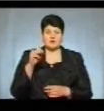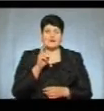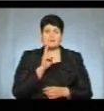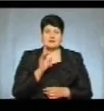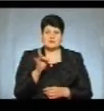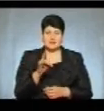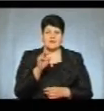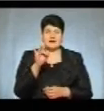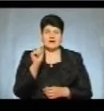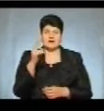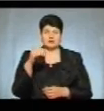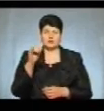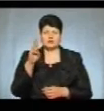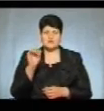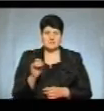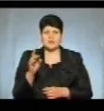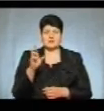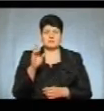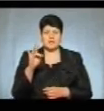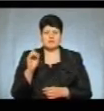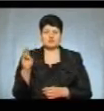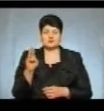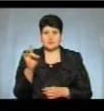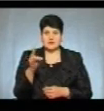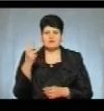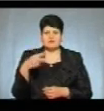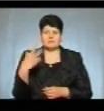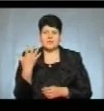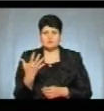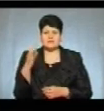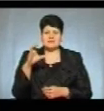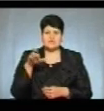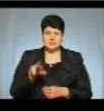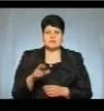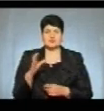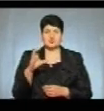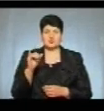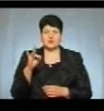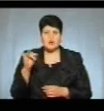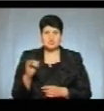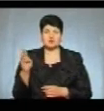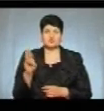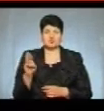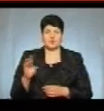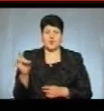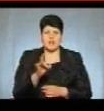району, Радушівка і Бриків Шумського району. І 25 січня – релігійна громада села Сураж Шумського району.